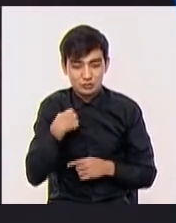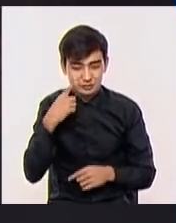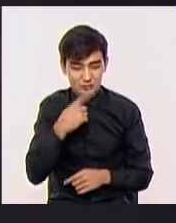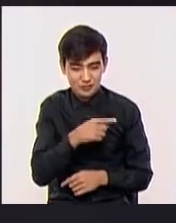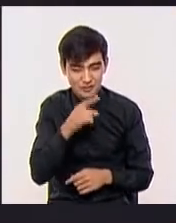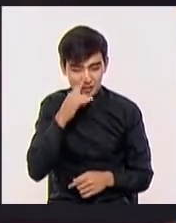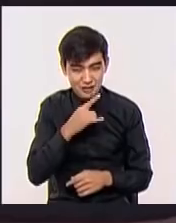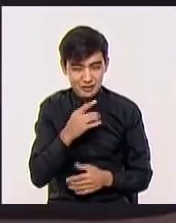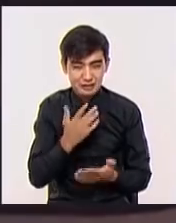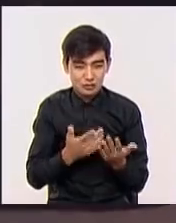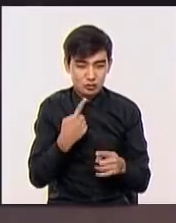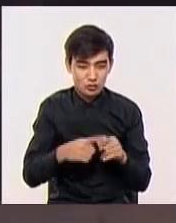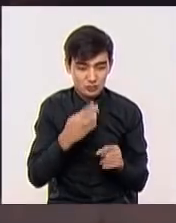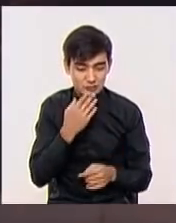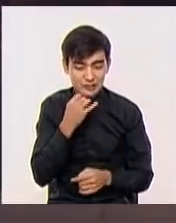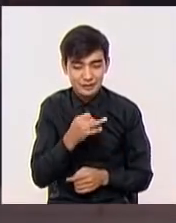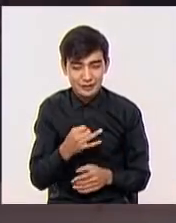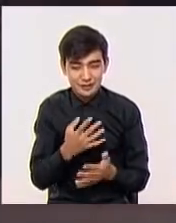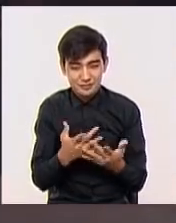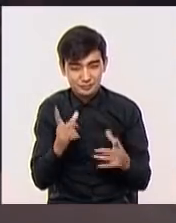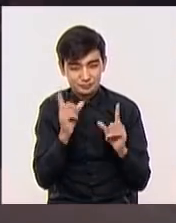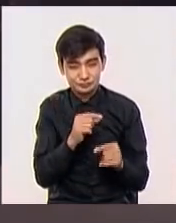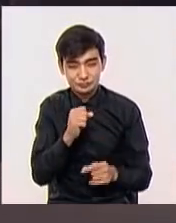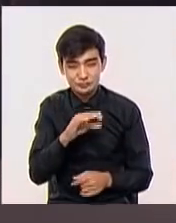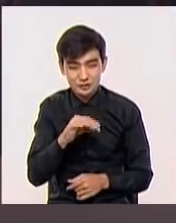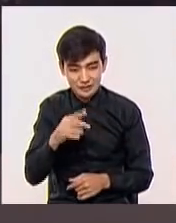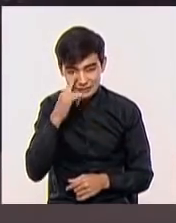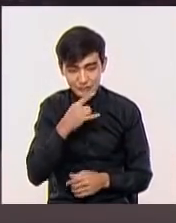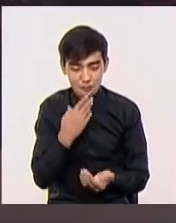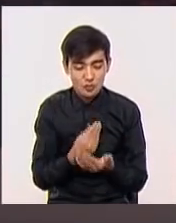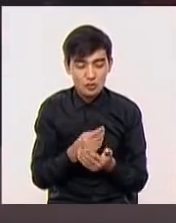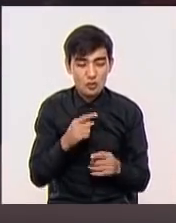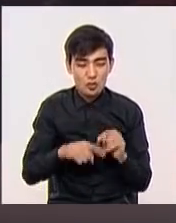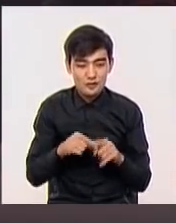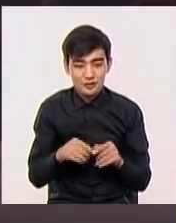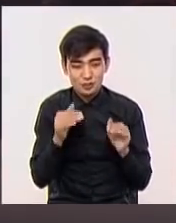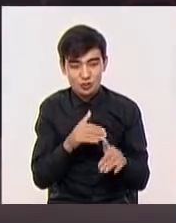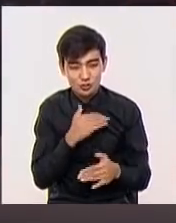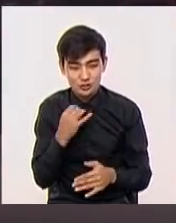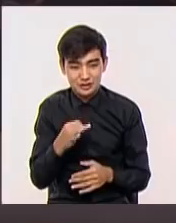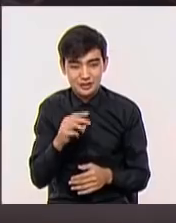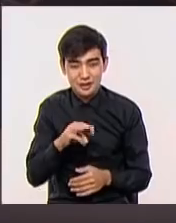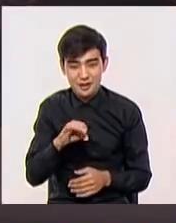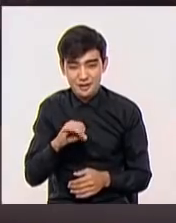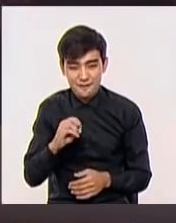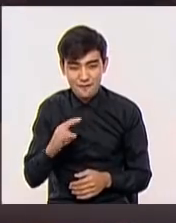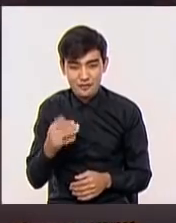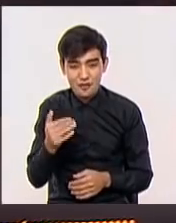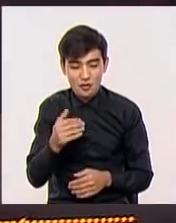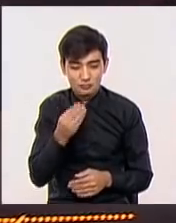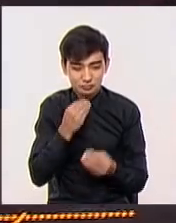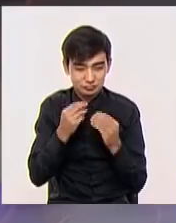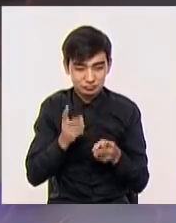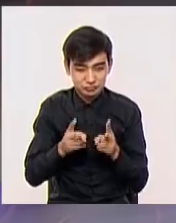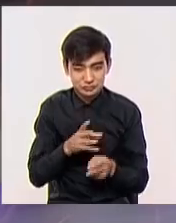Ал Қазақстанға бірнеше жыл бұрын көшіп келген ауған қазақтары туыстары тиіспесін деп талибандардың тамағын жасап отырғанын айтып сұхбат